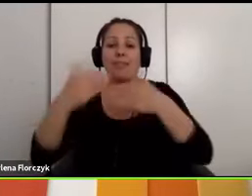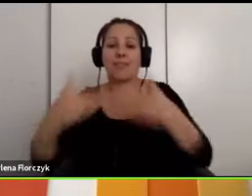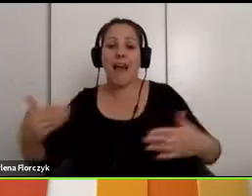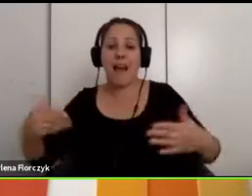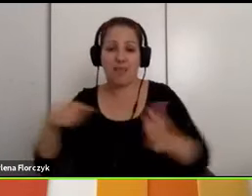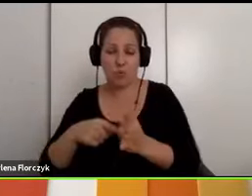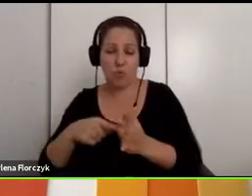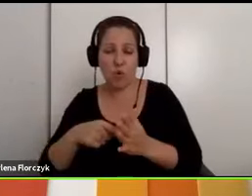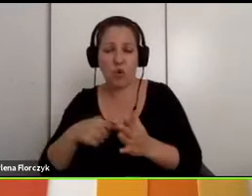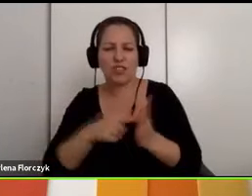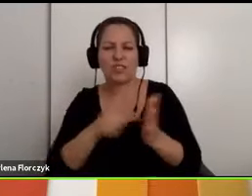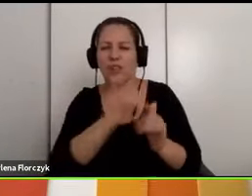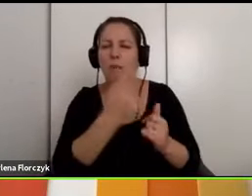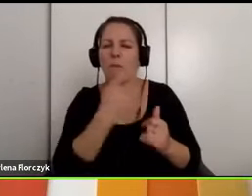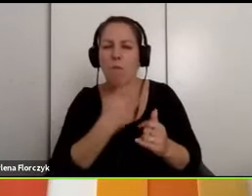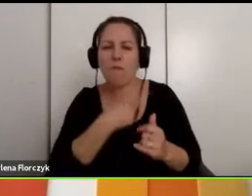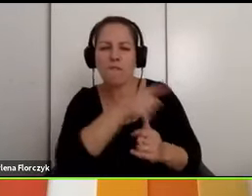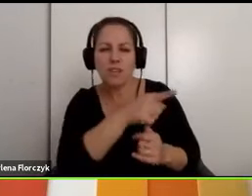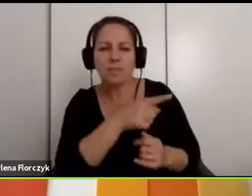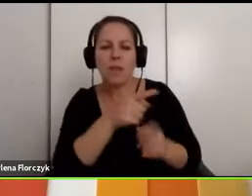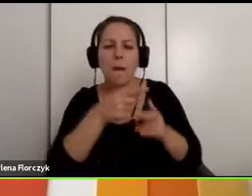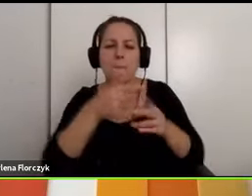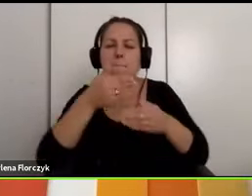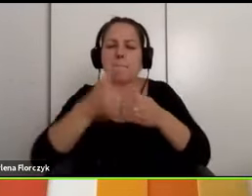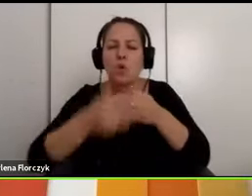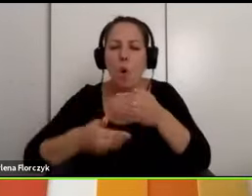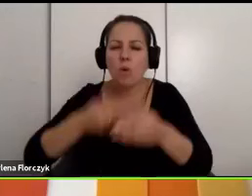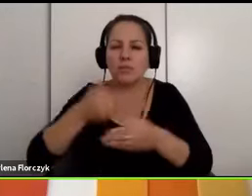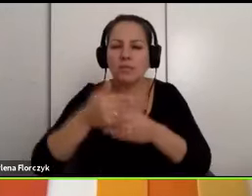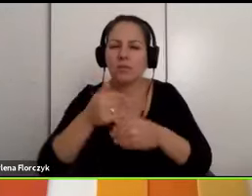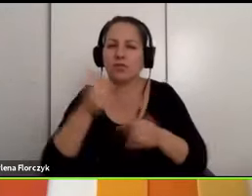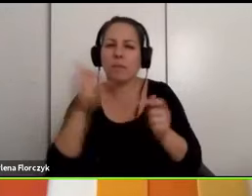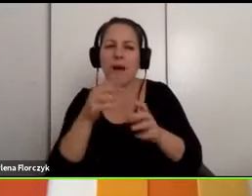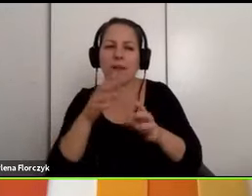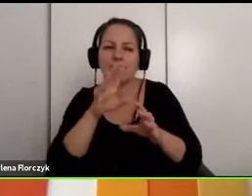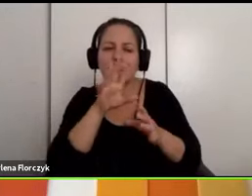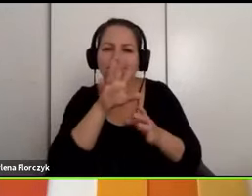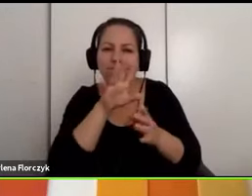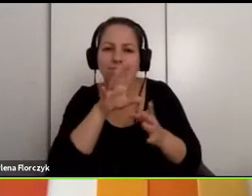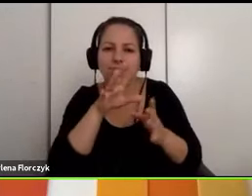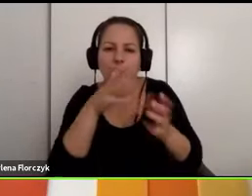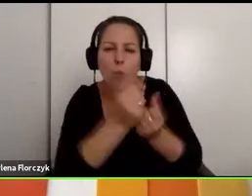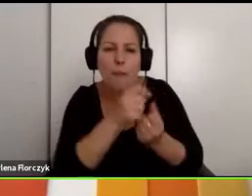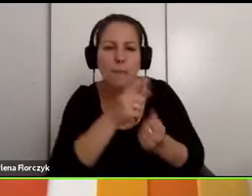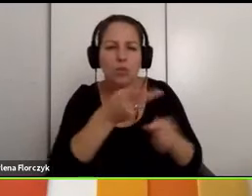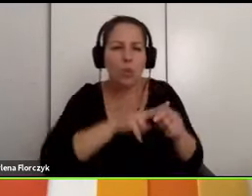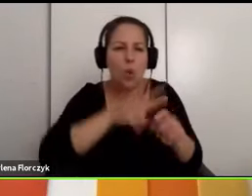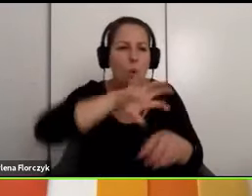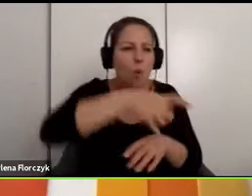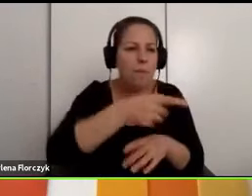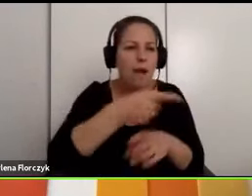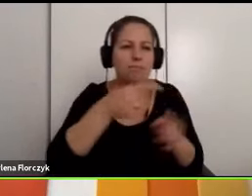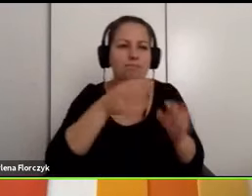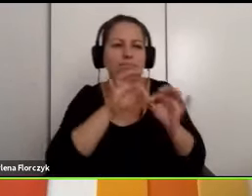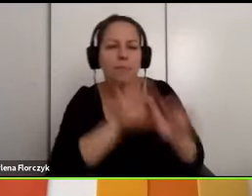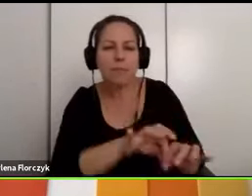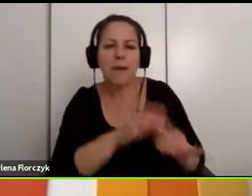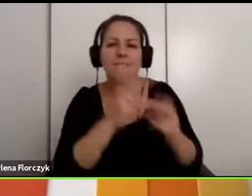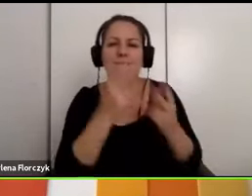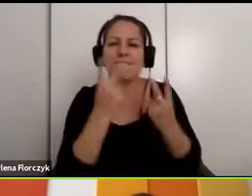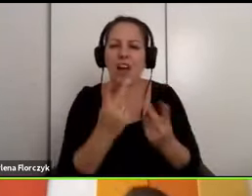właśnie często, tak jak mówisz, zajmuje się takimi procesami, które łatwo uchwycić, w którym grupa jakby rzeczywiście można przeprowadzać pewne